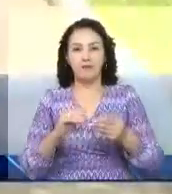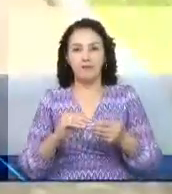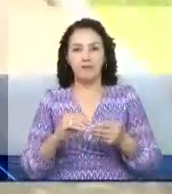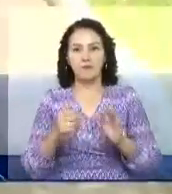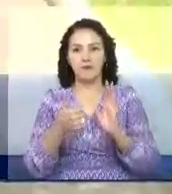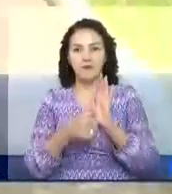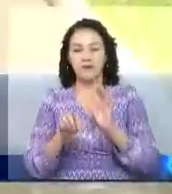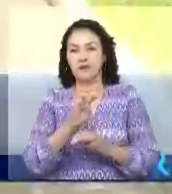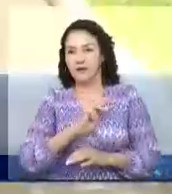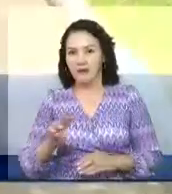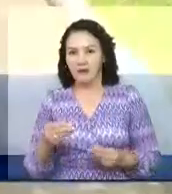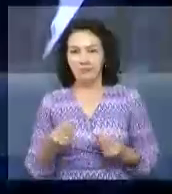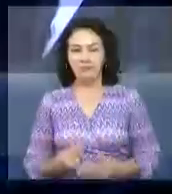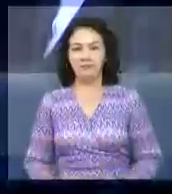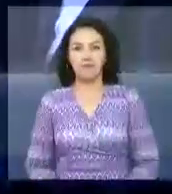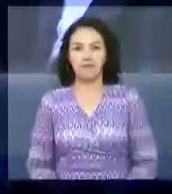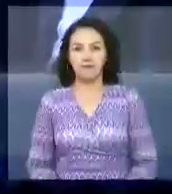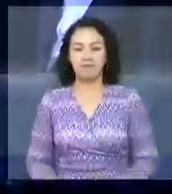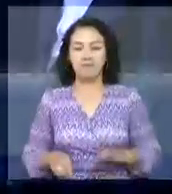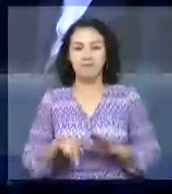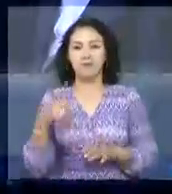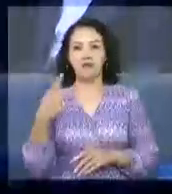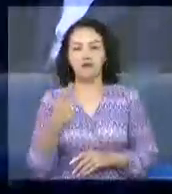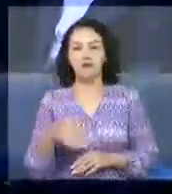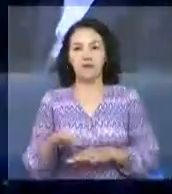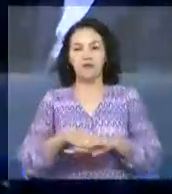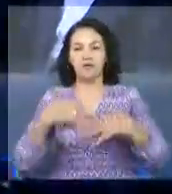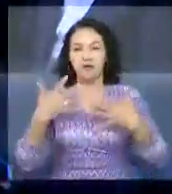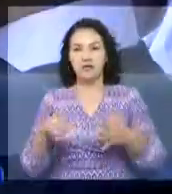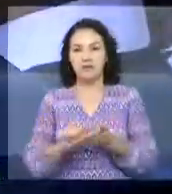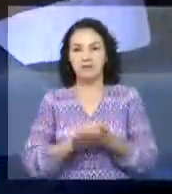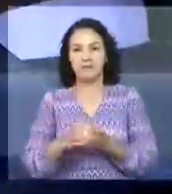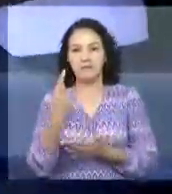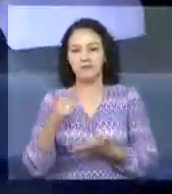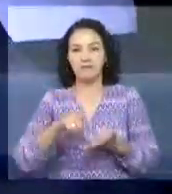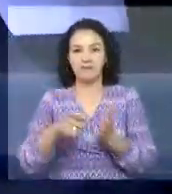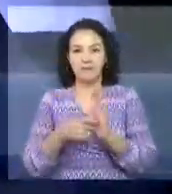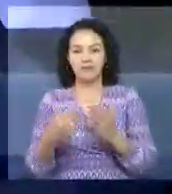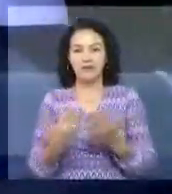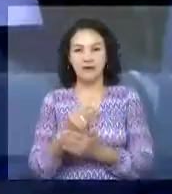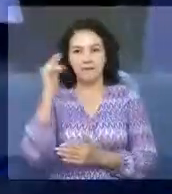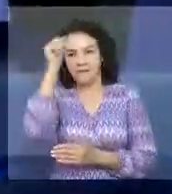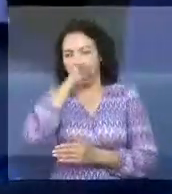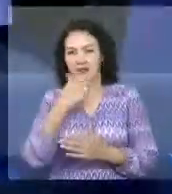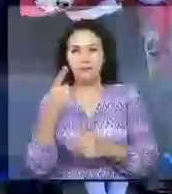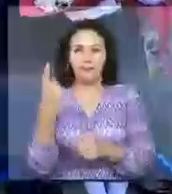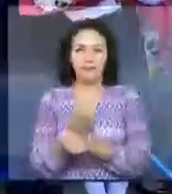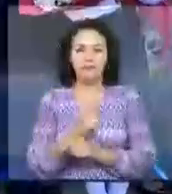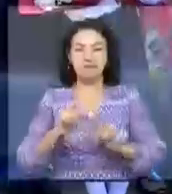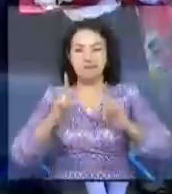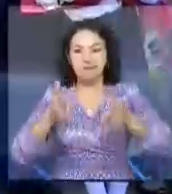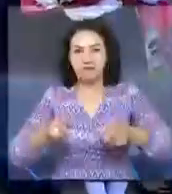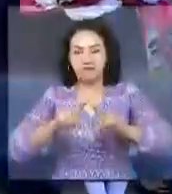сложности 600 миллионов тенге. Также 31 июля завершится прием документов в первые классы. Всего в новом учебном году впервые порог